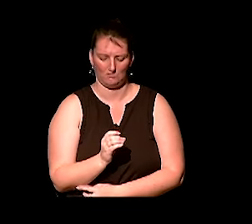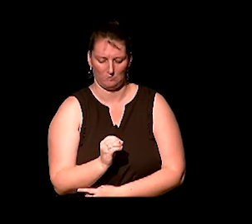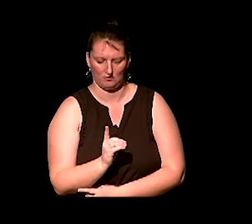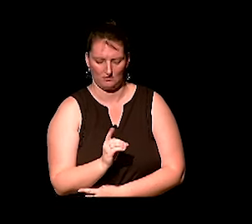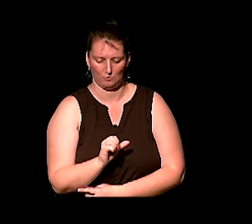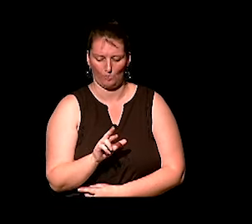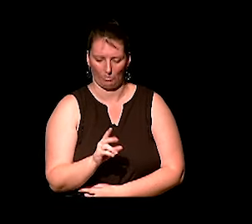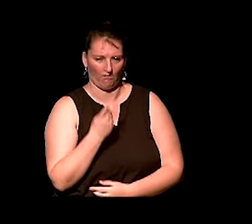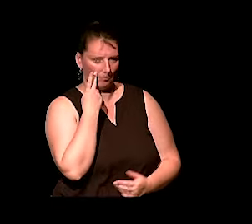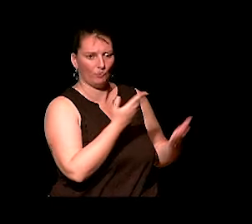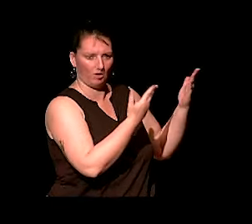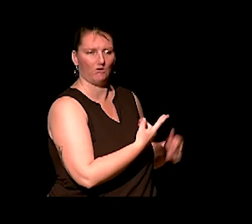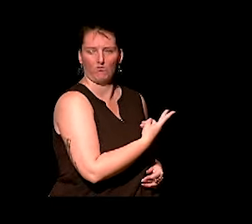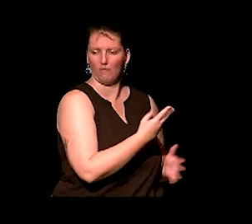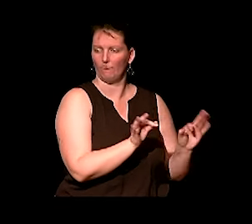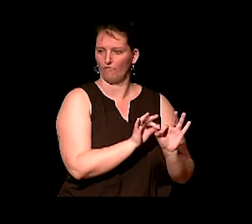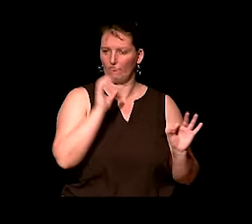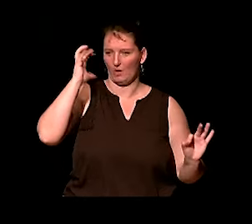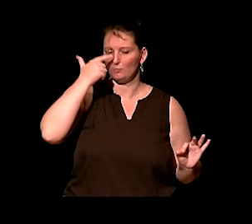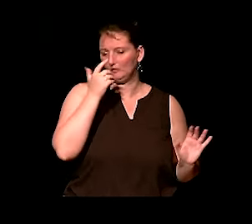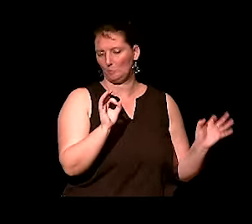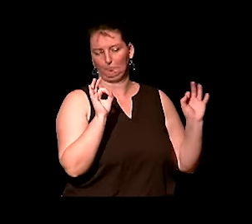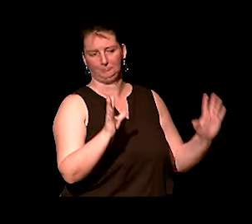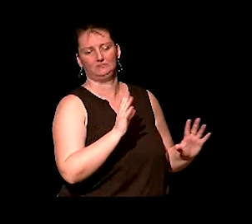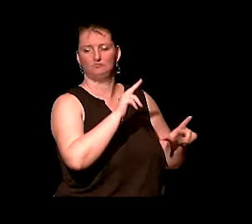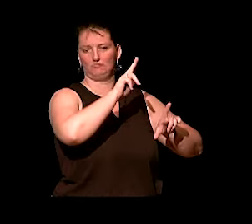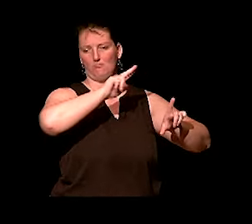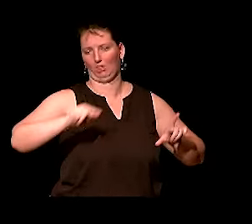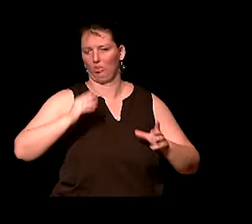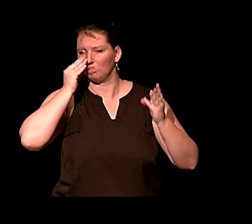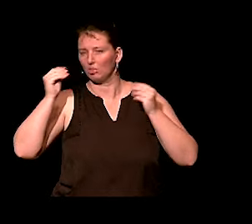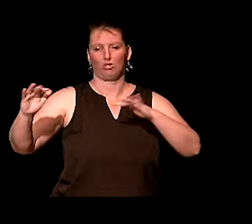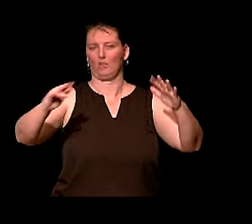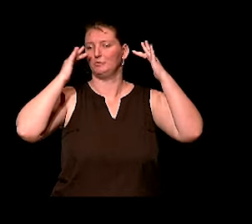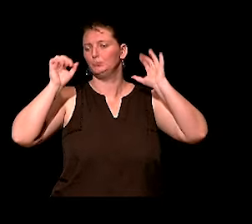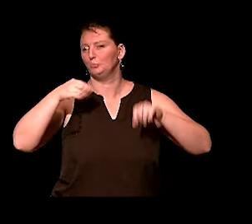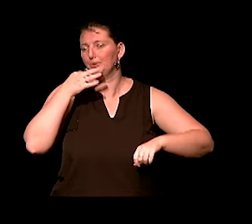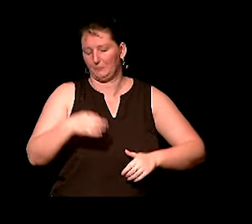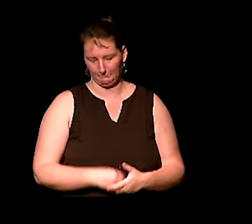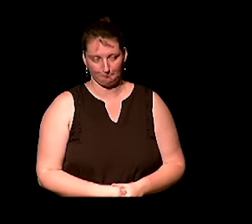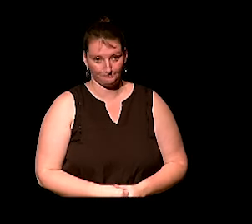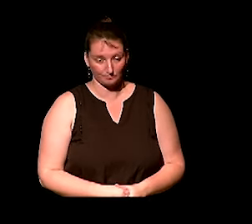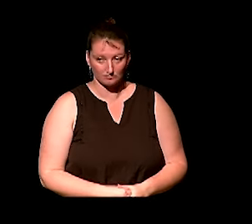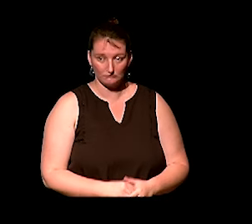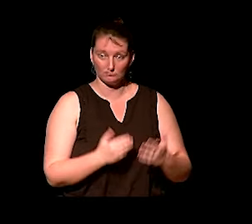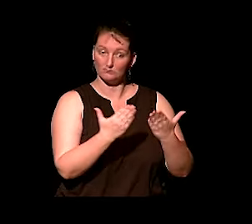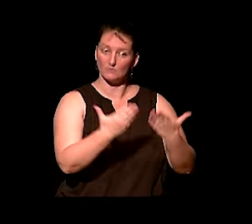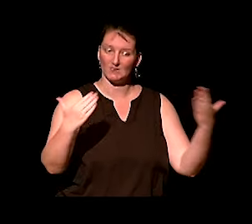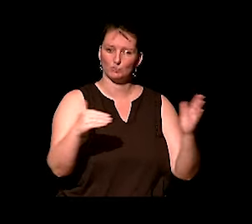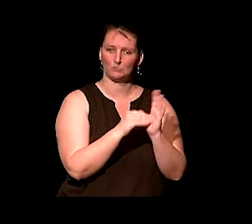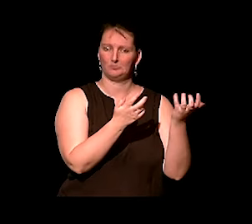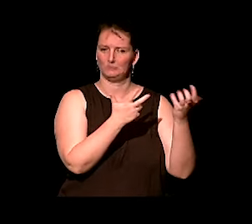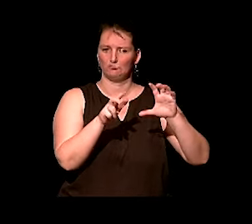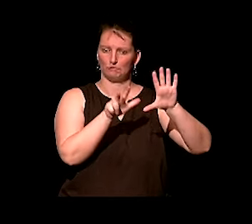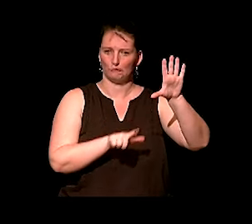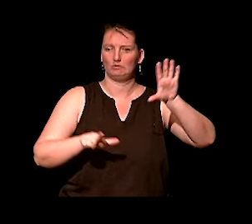Lumière étaient considérés comme les derniers peintres impressionnistes. Hein. 20 ans séparent l'exposition de 1874 et